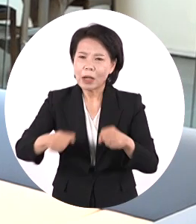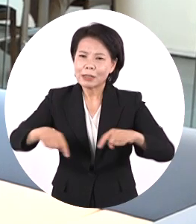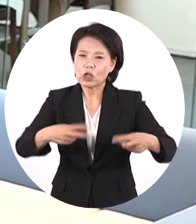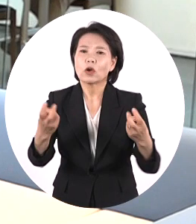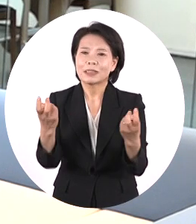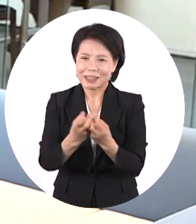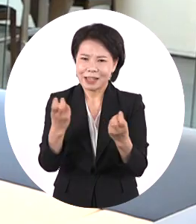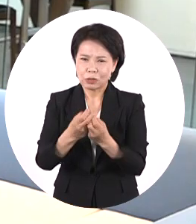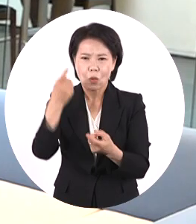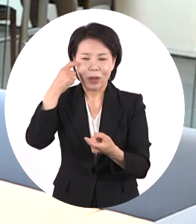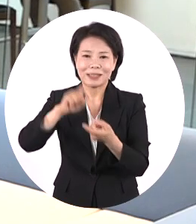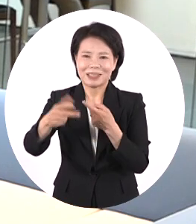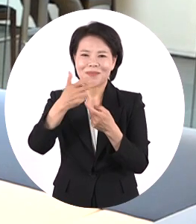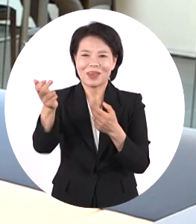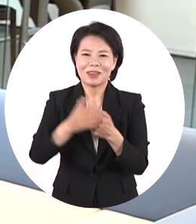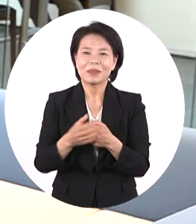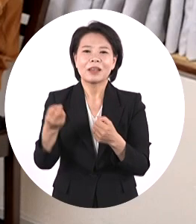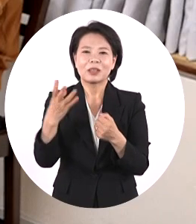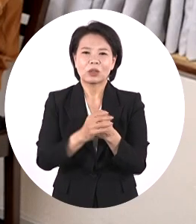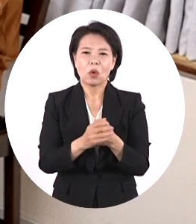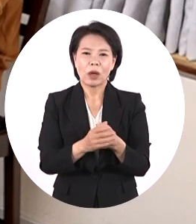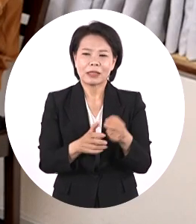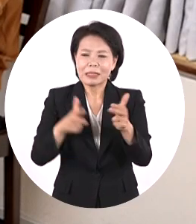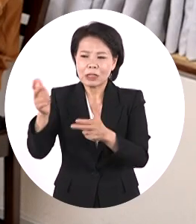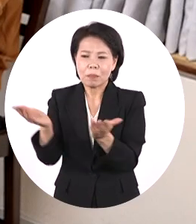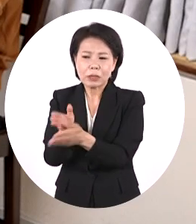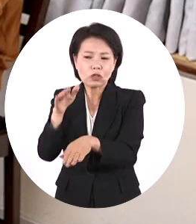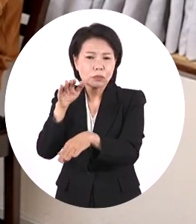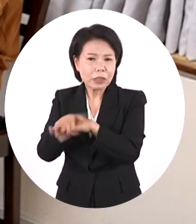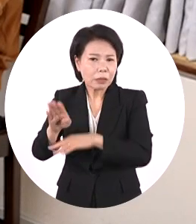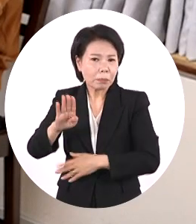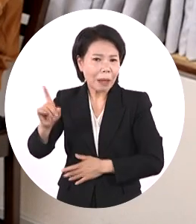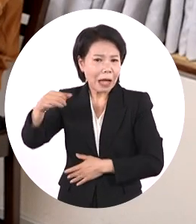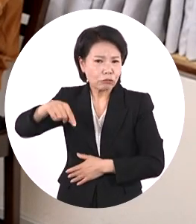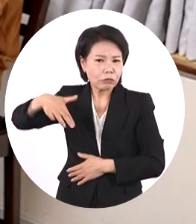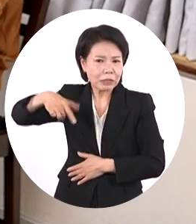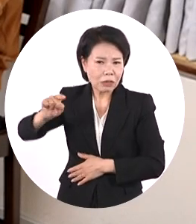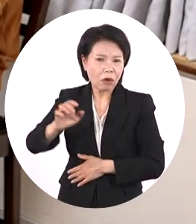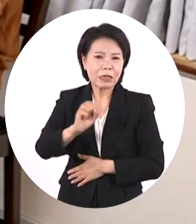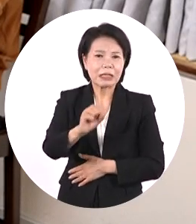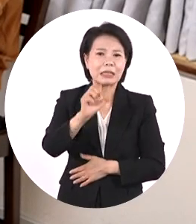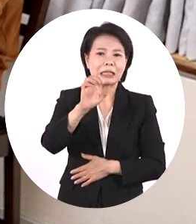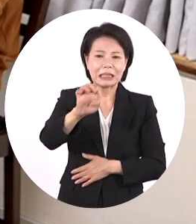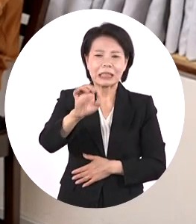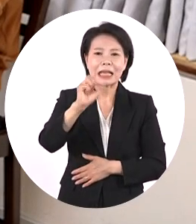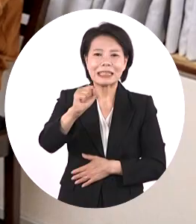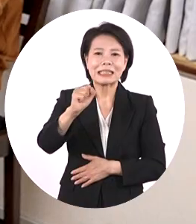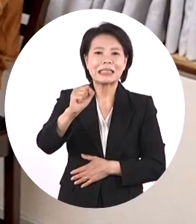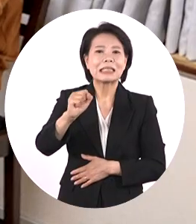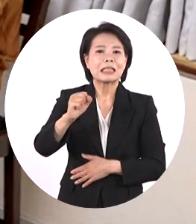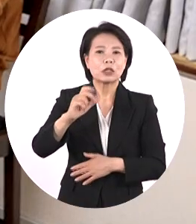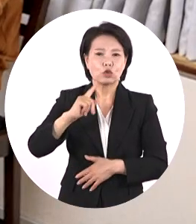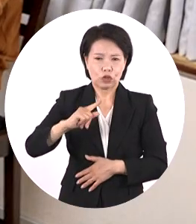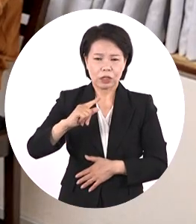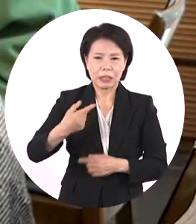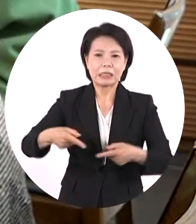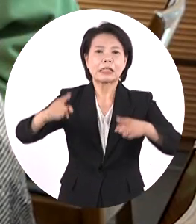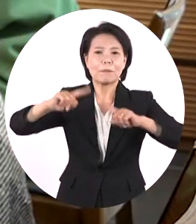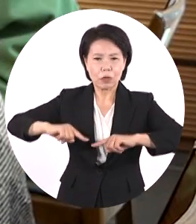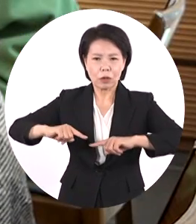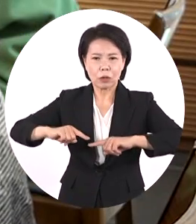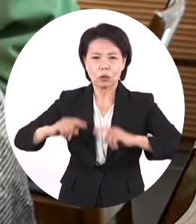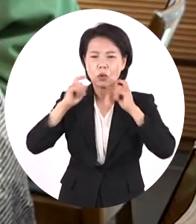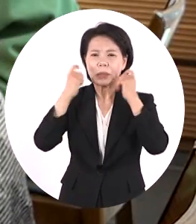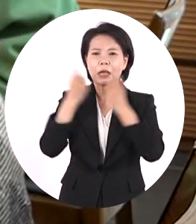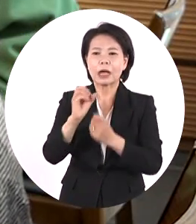정책으로 주목받아왔는데요. 특히 기업 맞춤형 바우처와 ESG 참여 프로그램, 민간